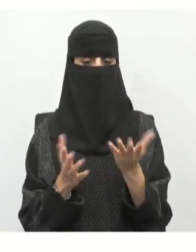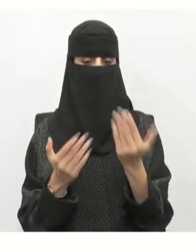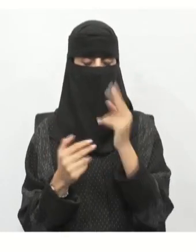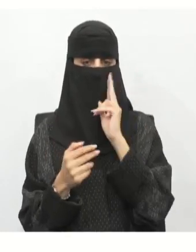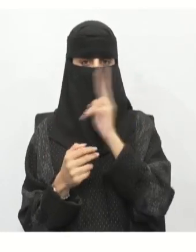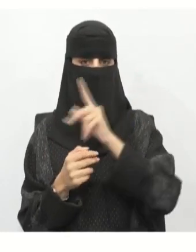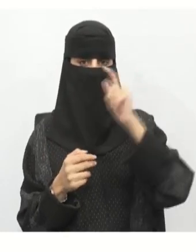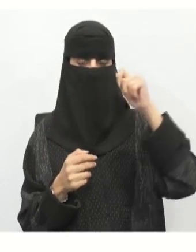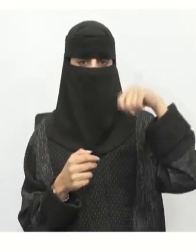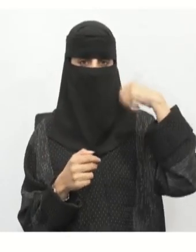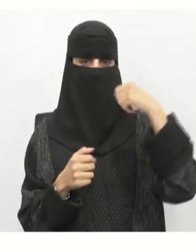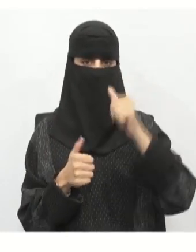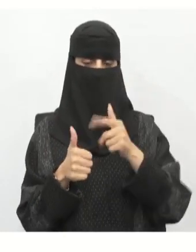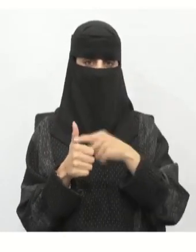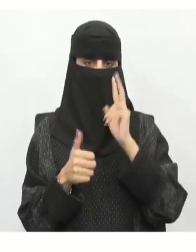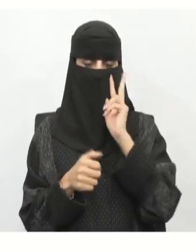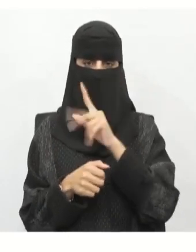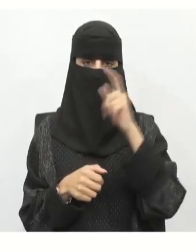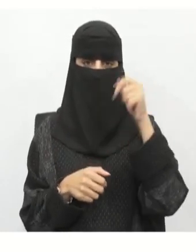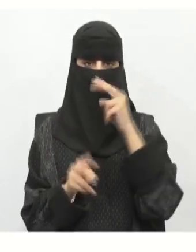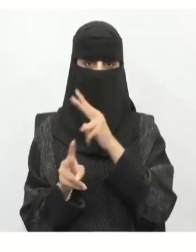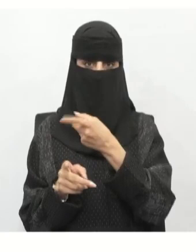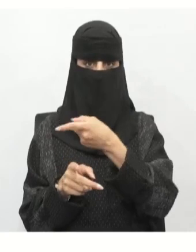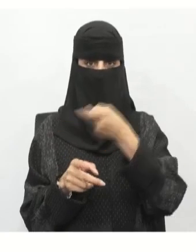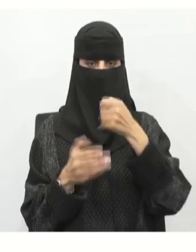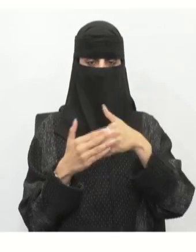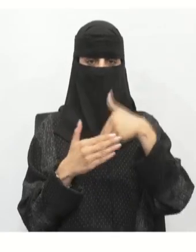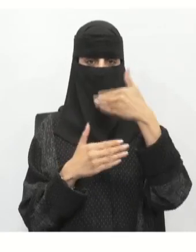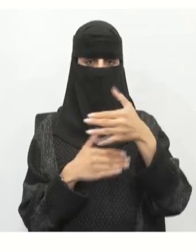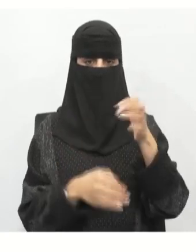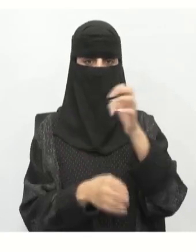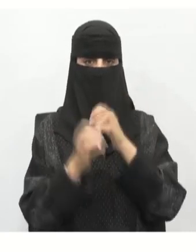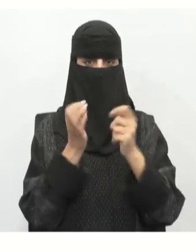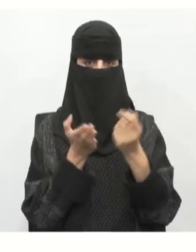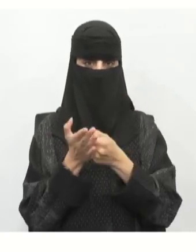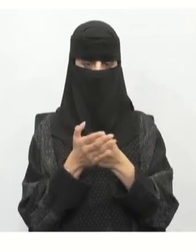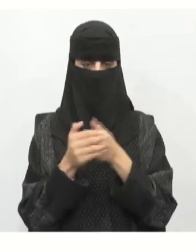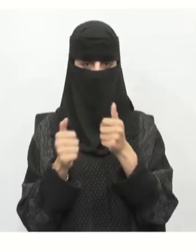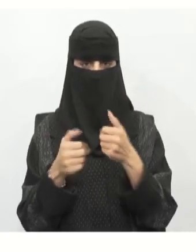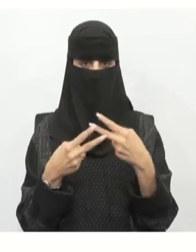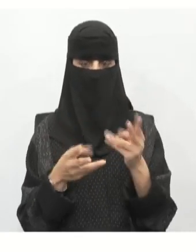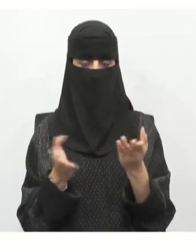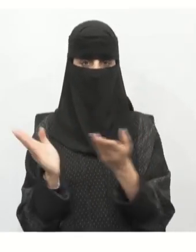نستنتج الاجابه من خلال الفيديو القادم نشاهد الفيديو سويا